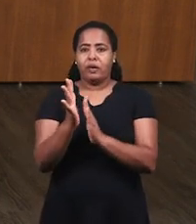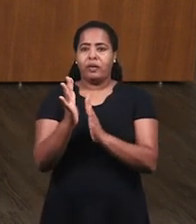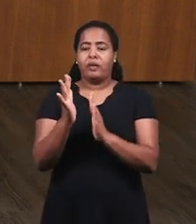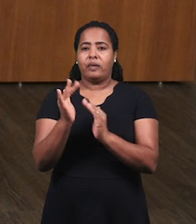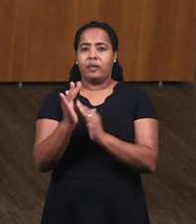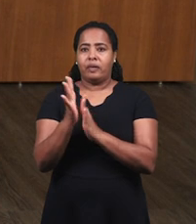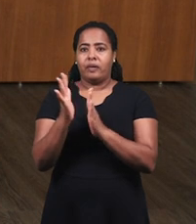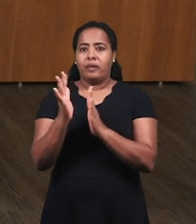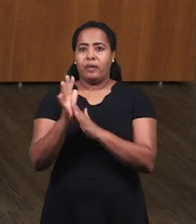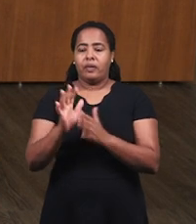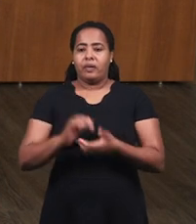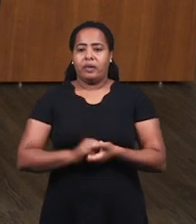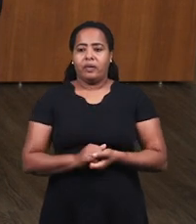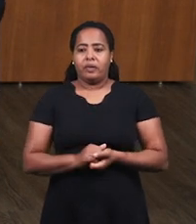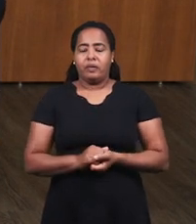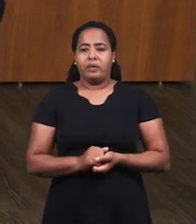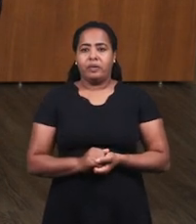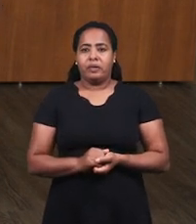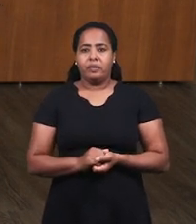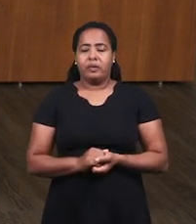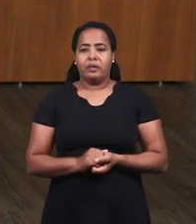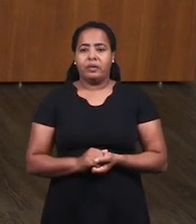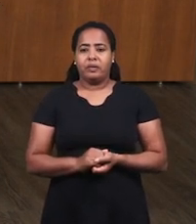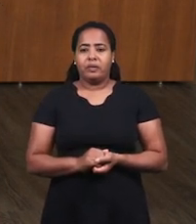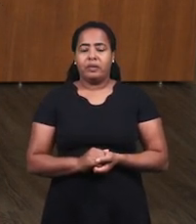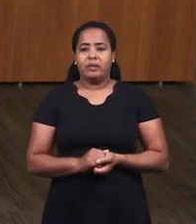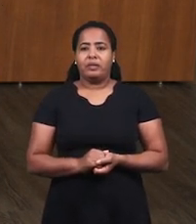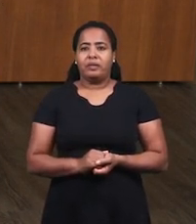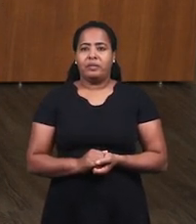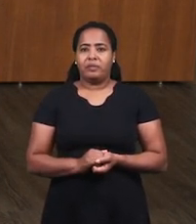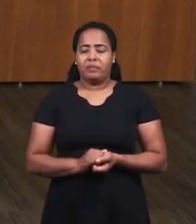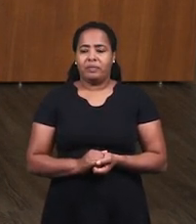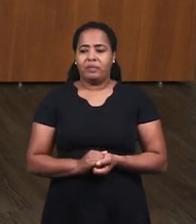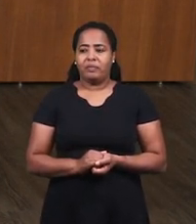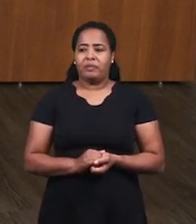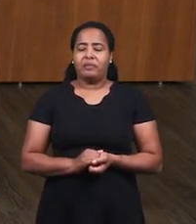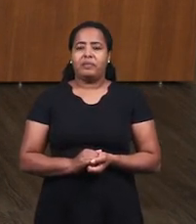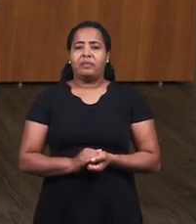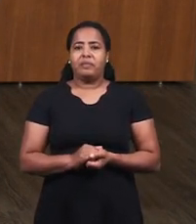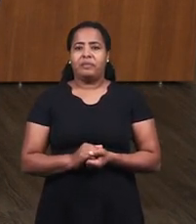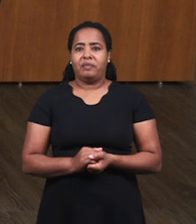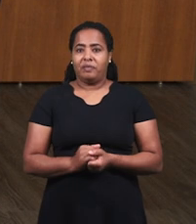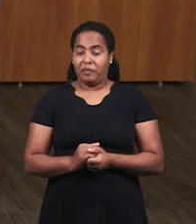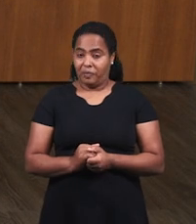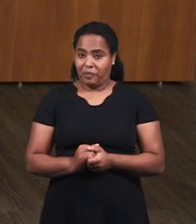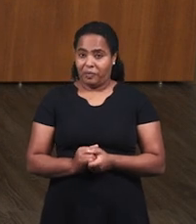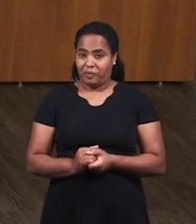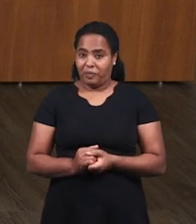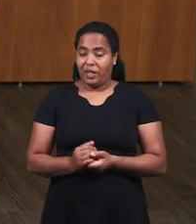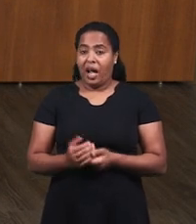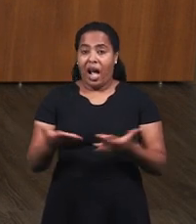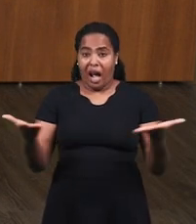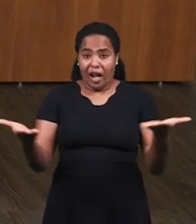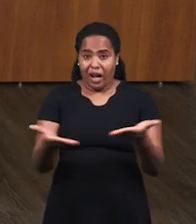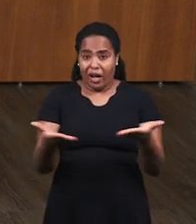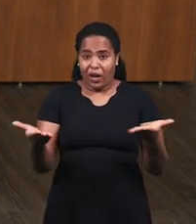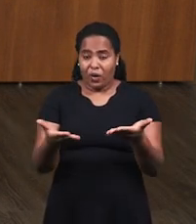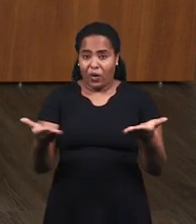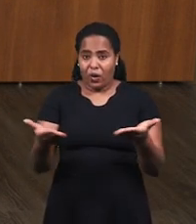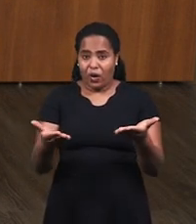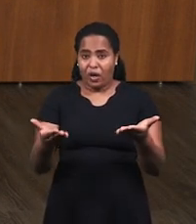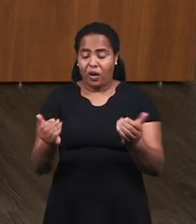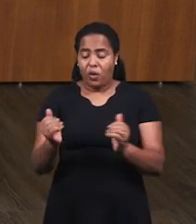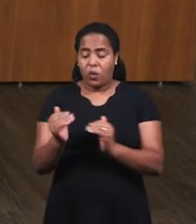послушаем псалом, гимн, крепкая башня, Господь наш, крепкая башня.